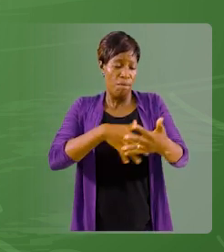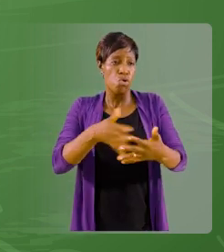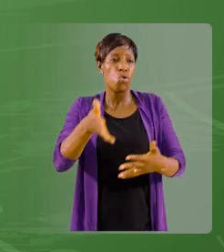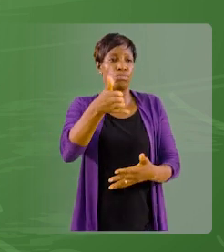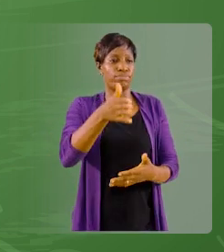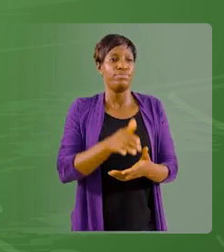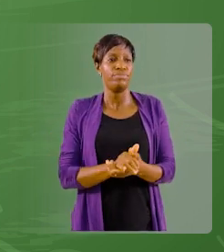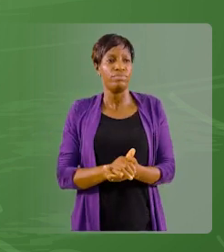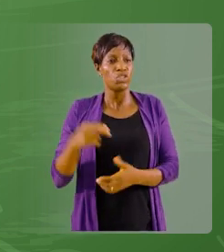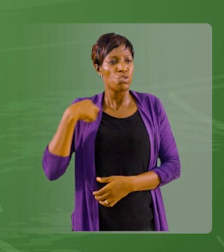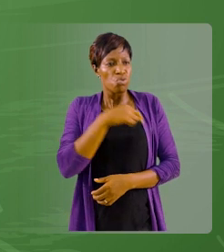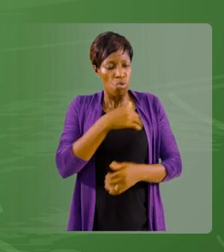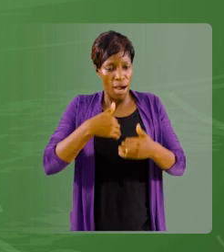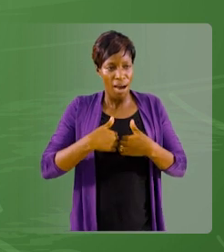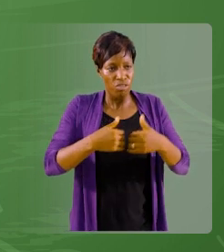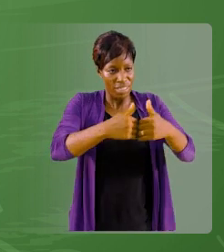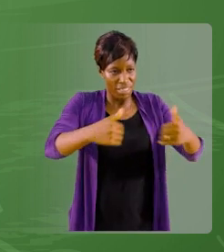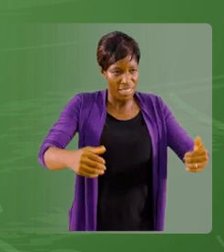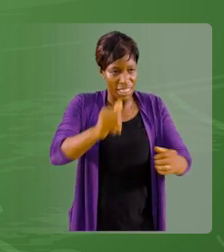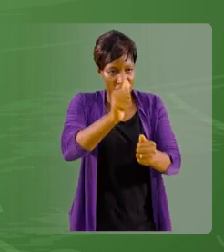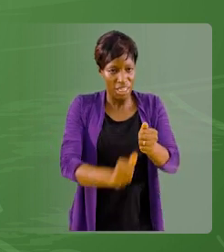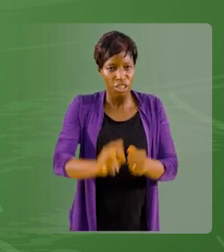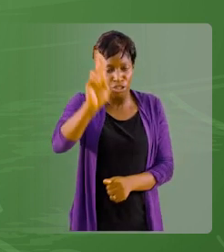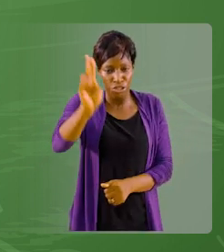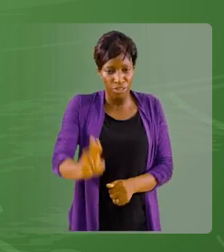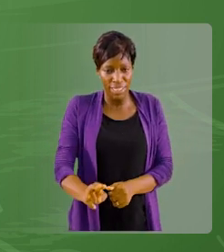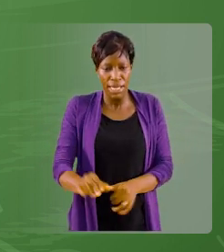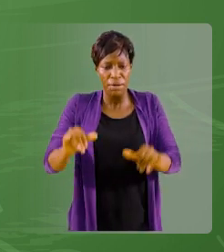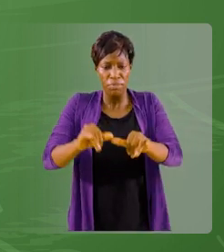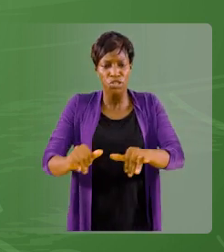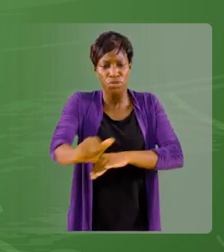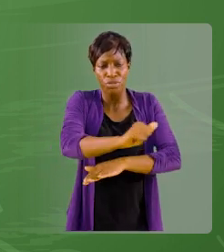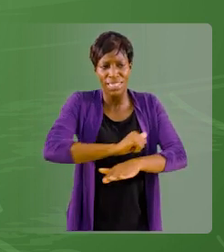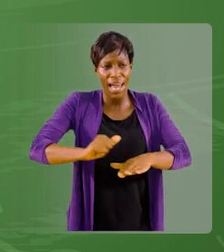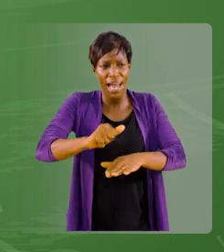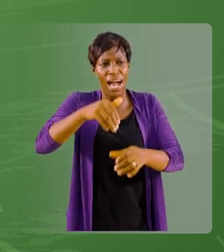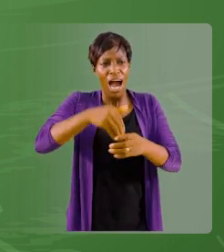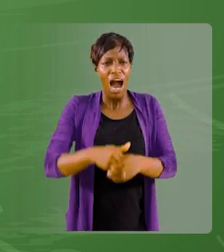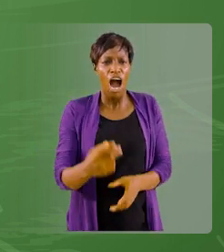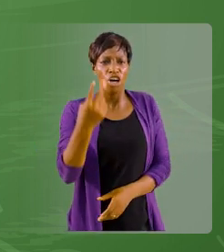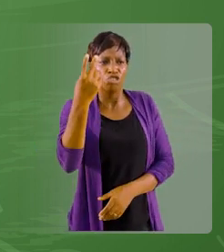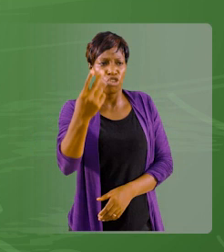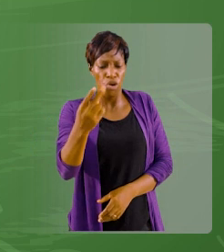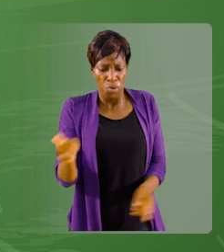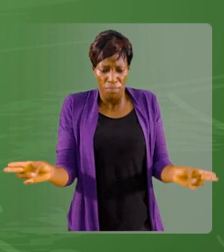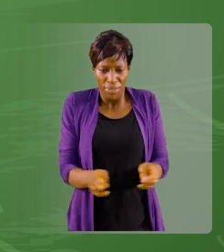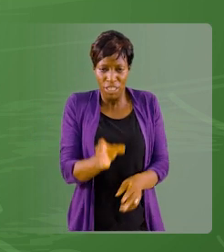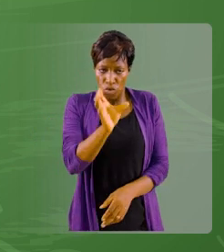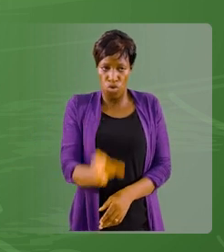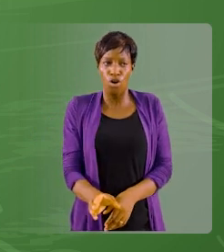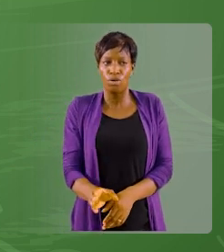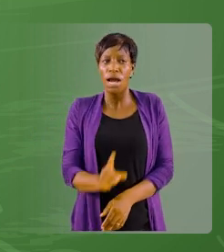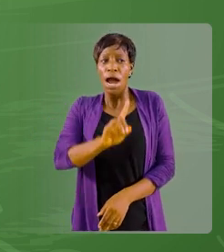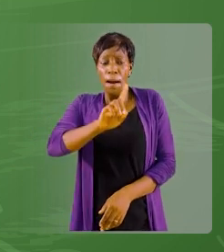avons divisé chaque unité de mesure d'air en deux sous-colonnes. La première sous-colonne représente